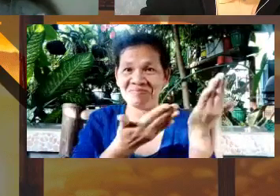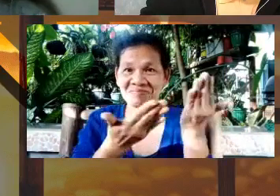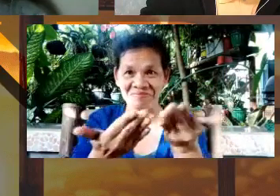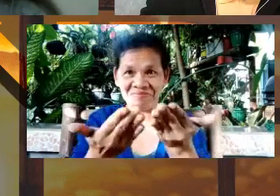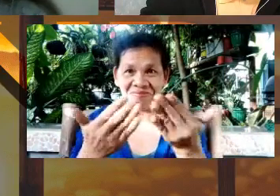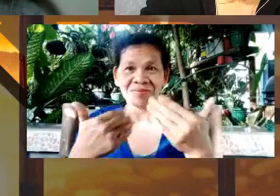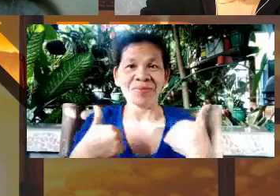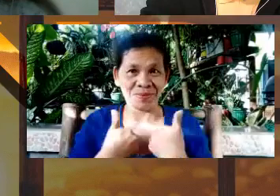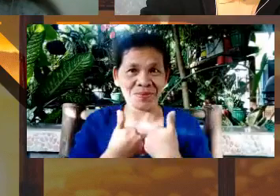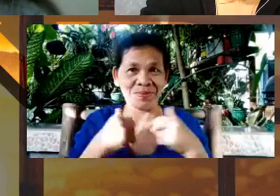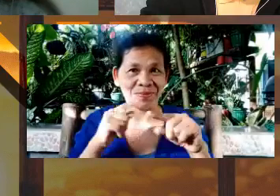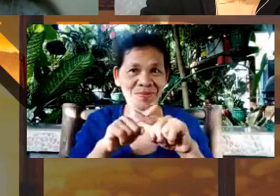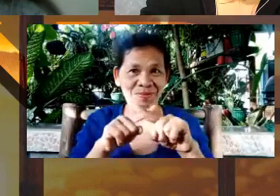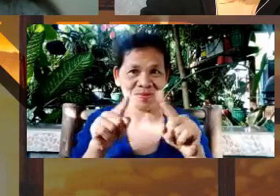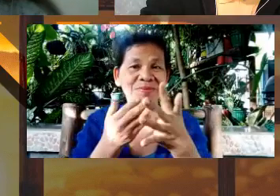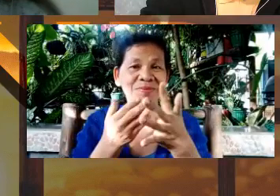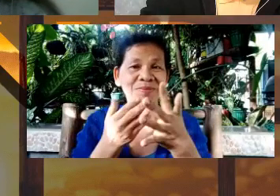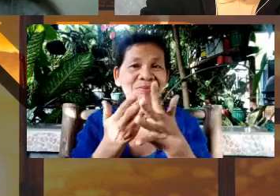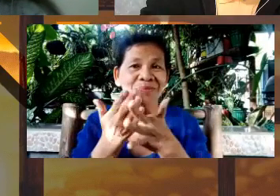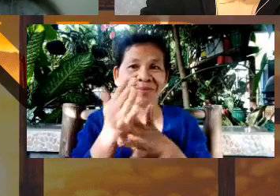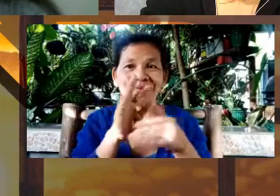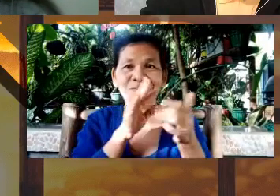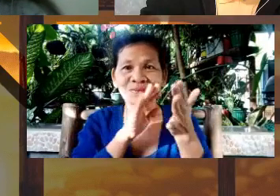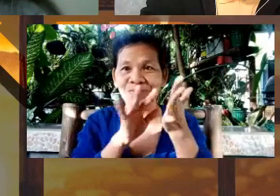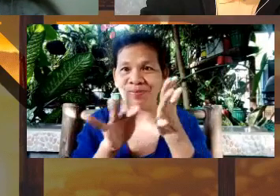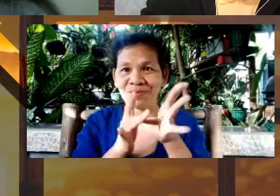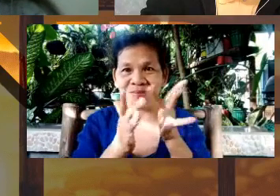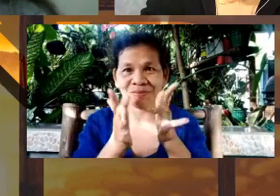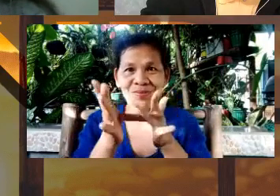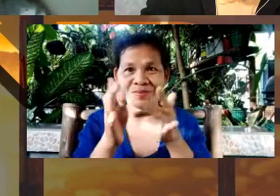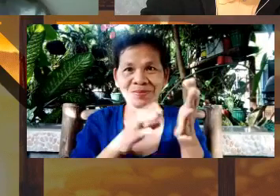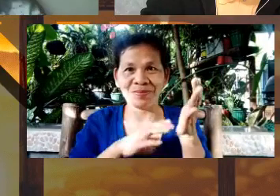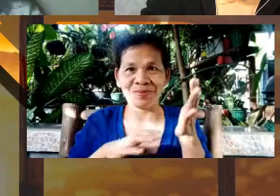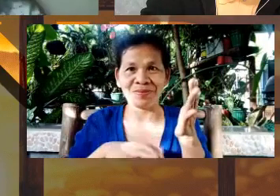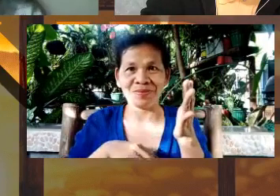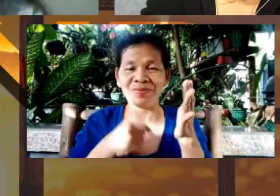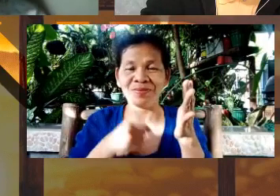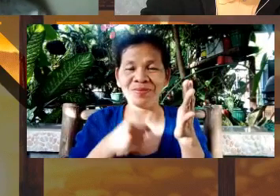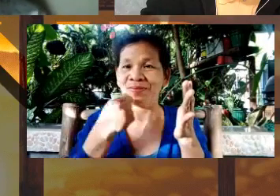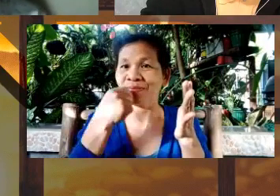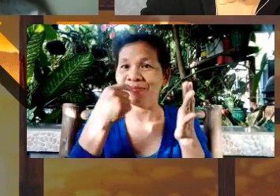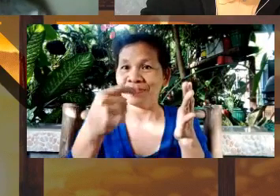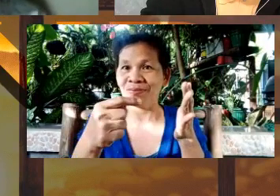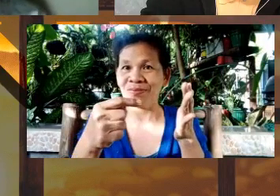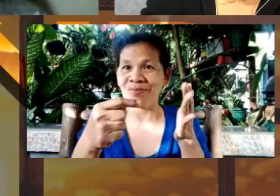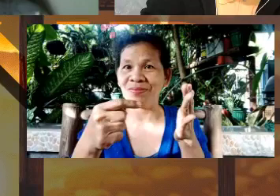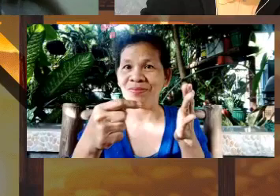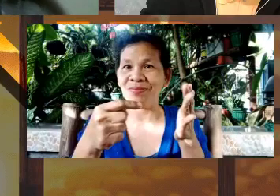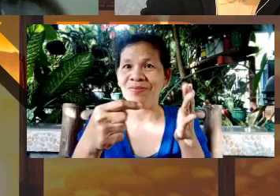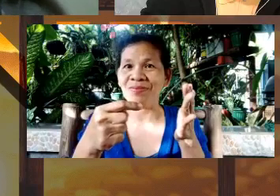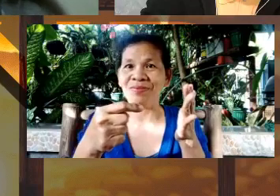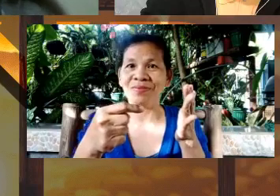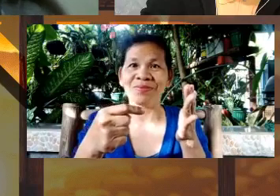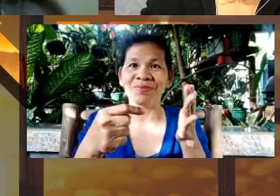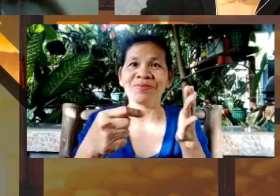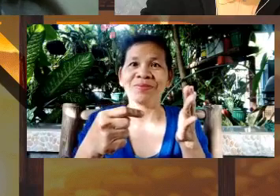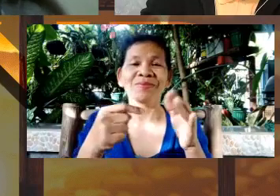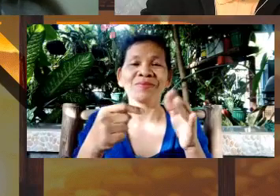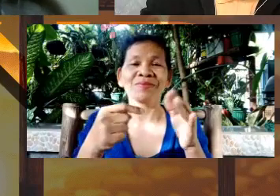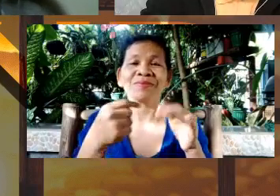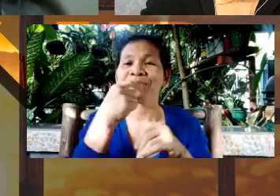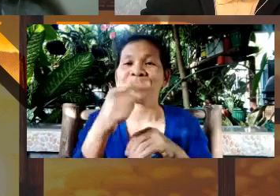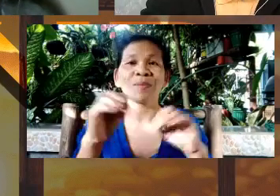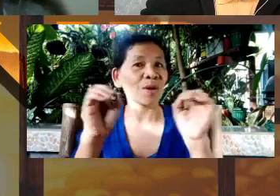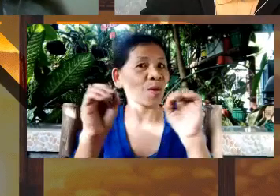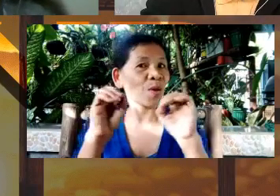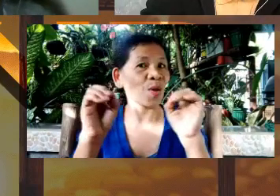sa pamagitan nga po ng dugo ni Kristo, na doon sa talatang binanggit ni Imam Janneen, yung without the shedding of